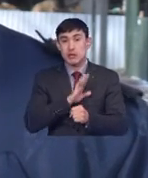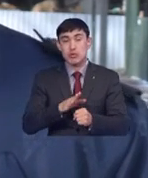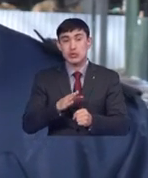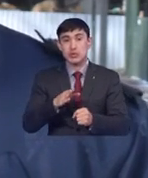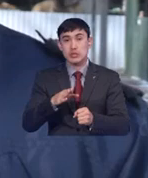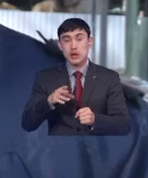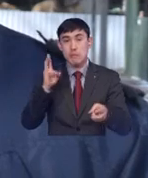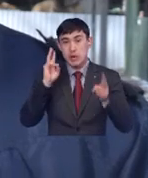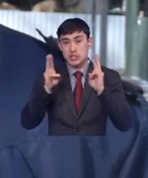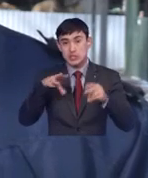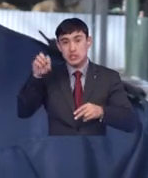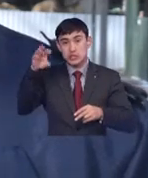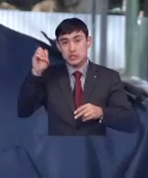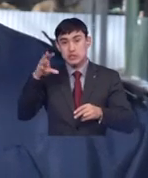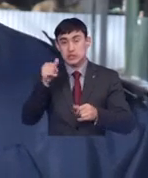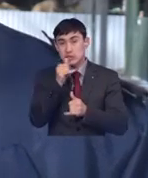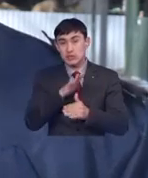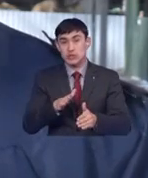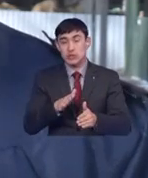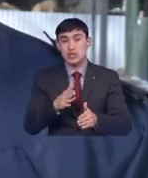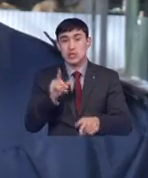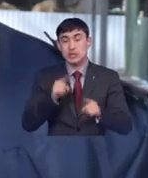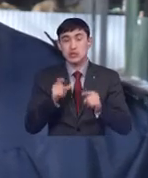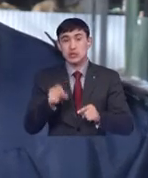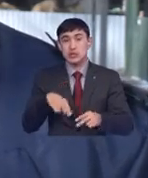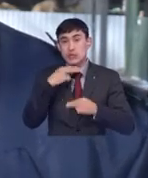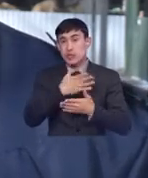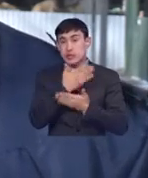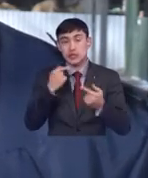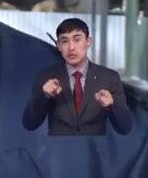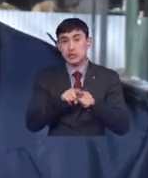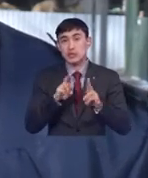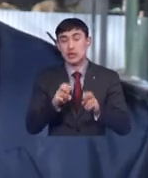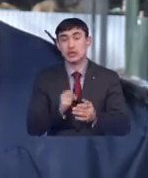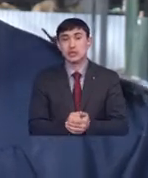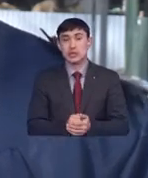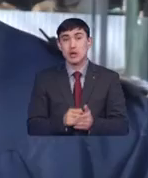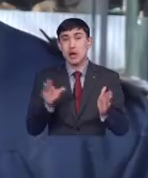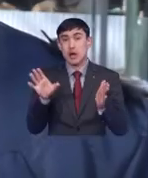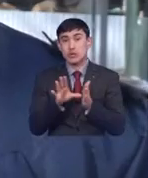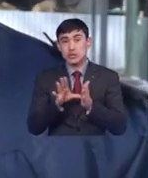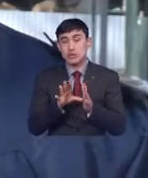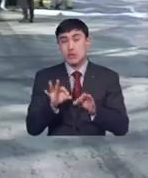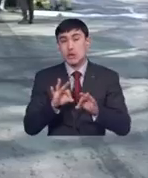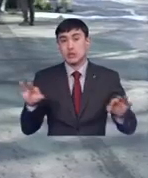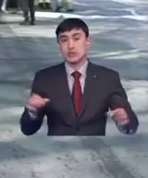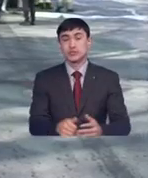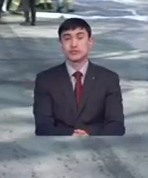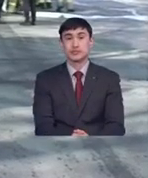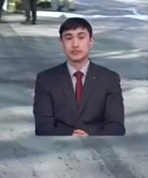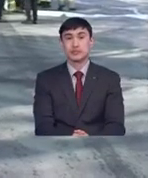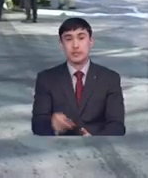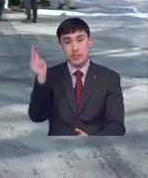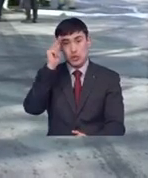пожарная сигнализация. И некоторые люди не обращают внимания, такие как вот короткое замыкание. На учение